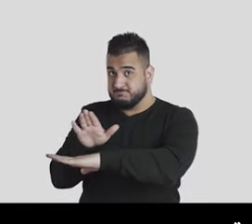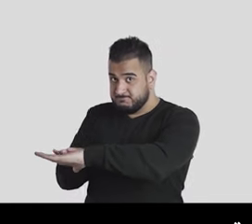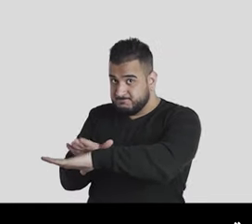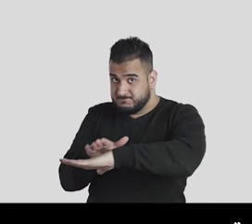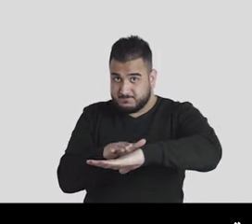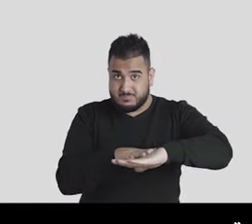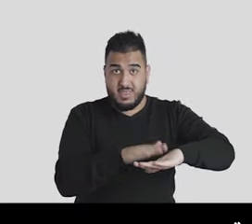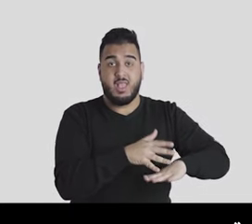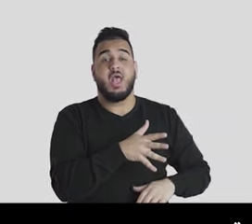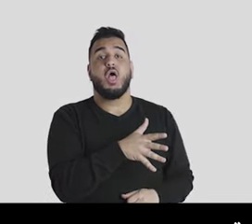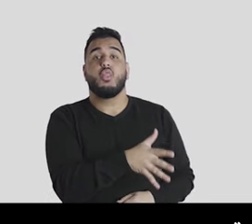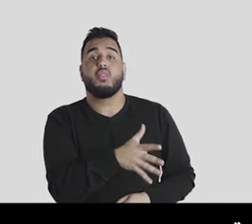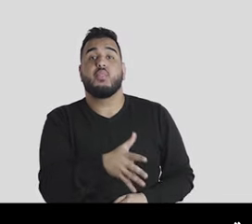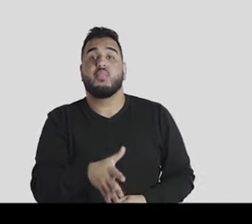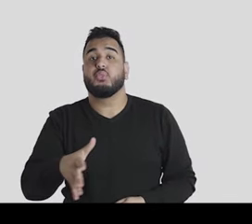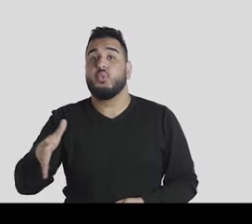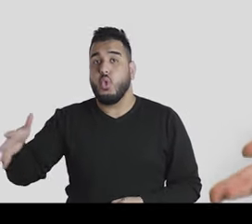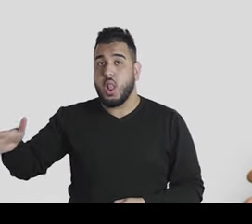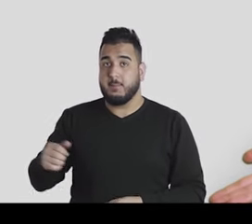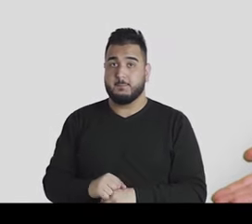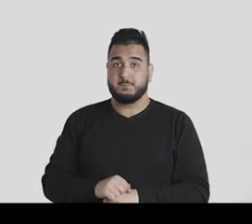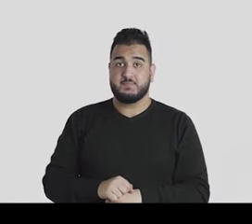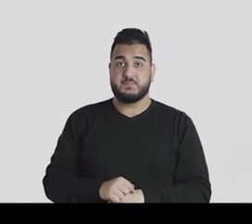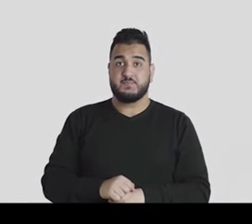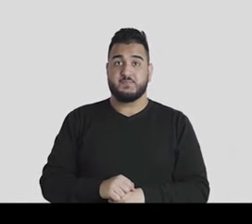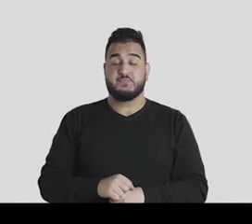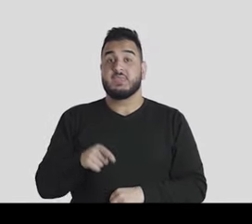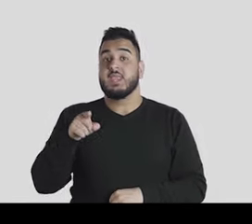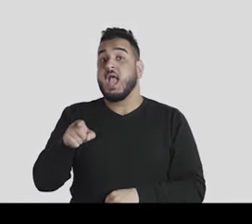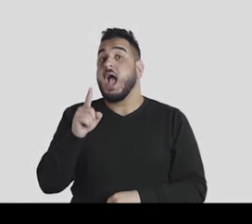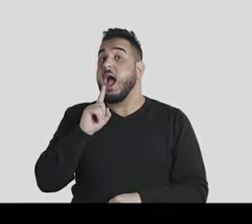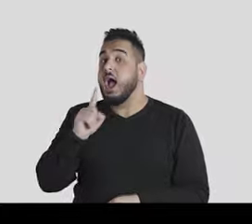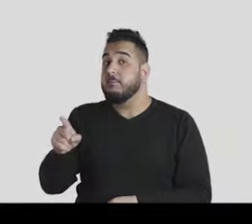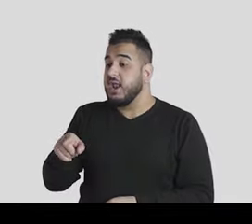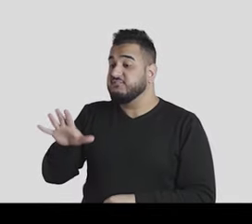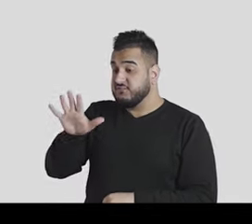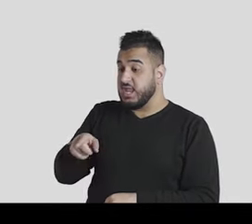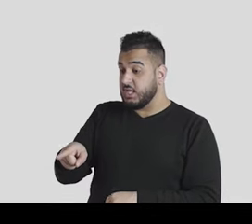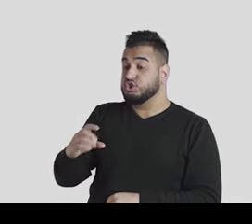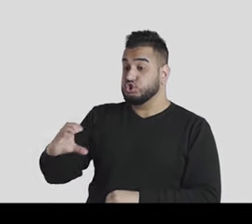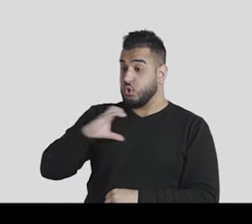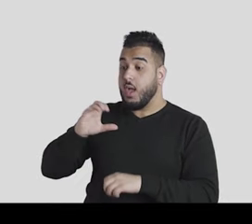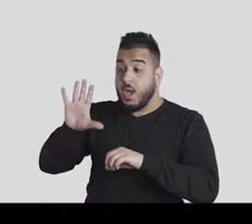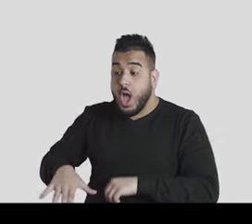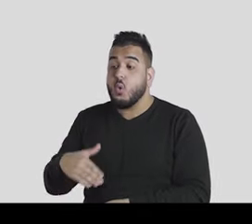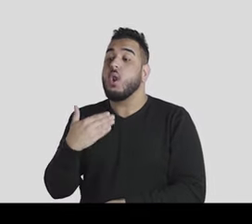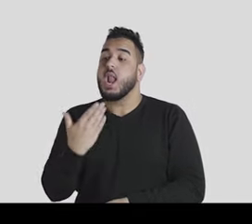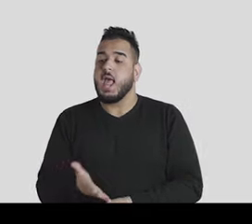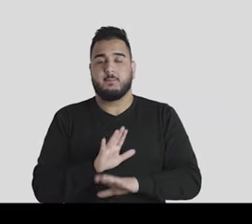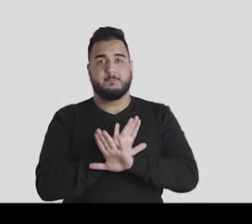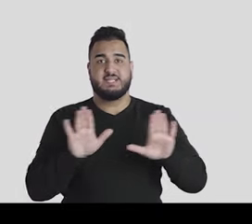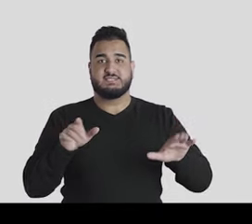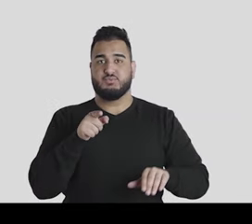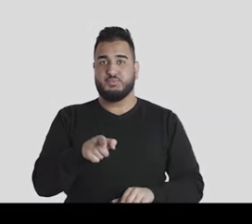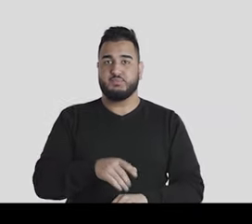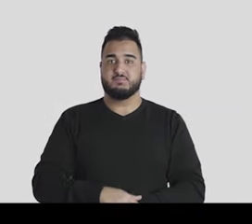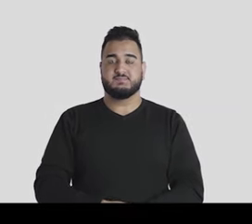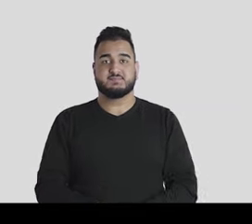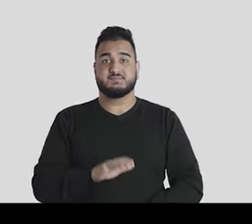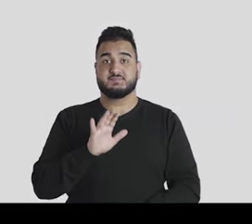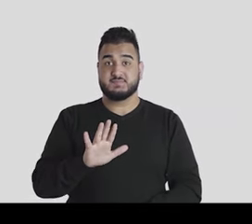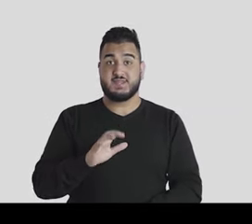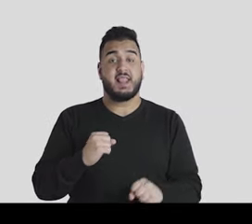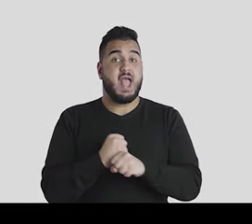ساحة المدرسة أو الغرفة الصفية يوجد جانب نعم وجانب لا. للاختبار نفسه قم بتوجيه أسئلة